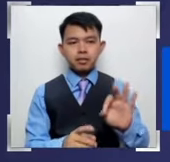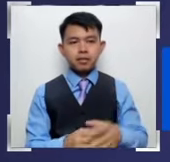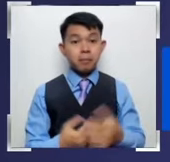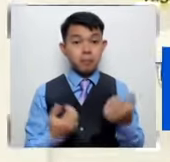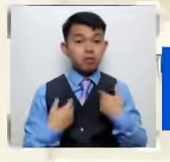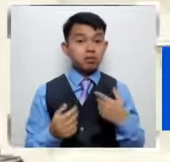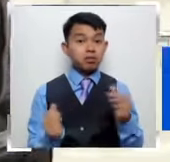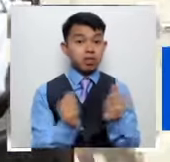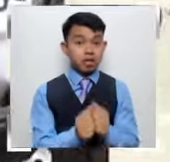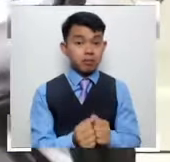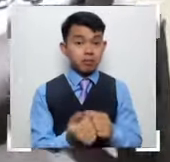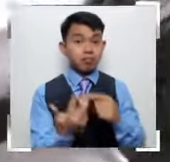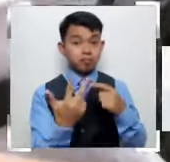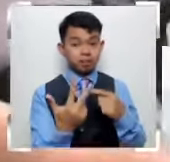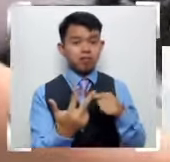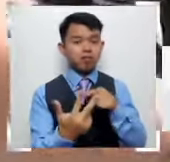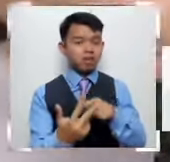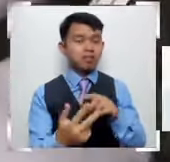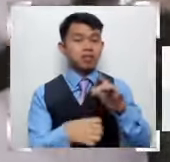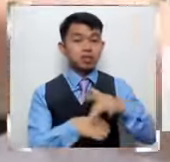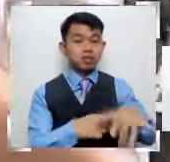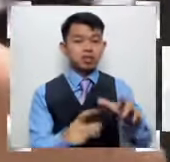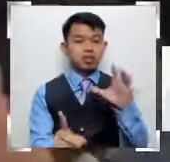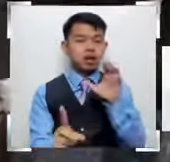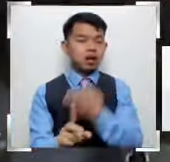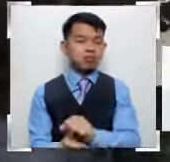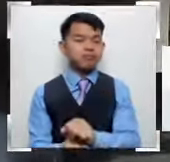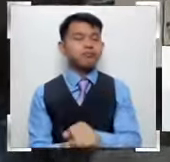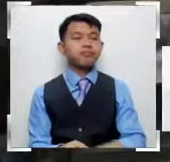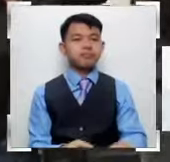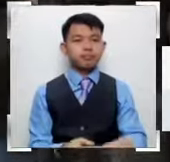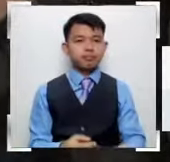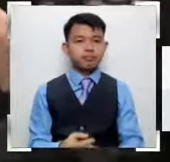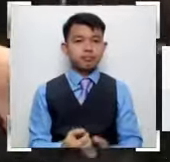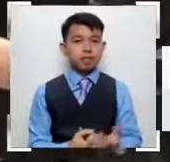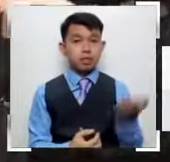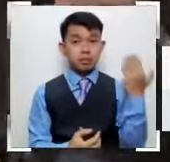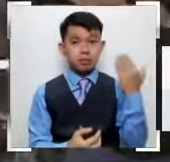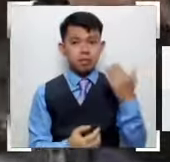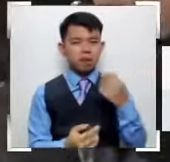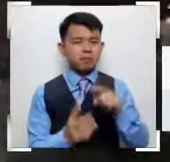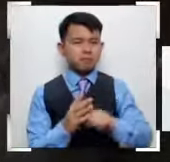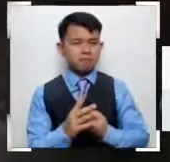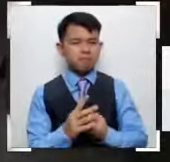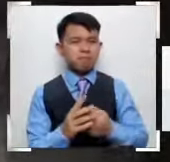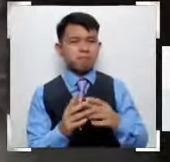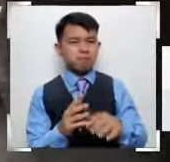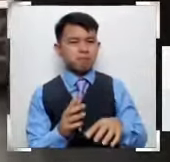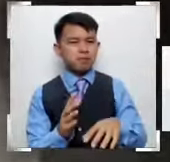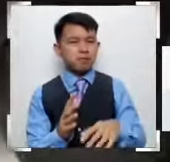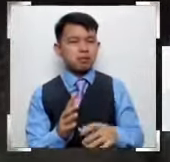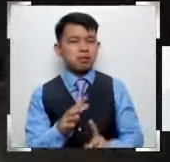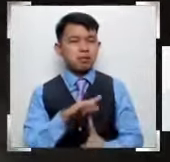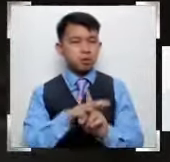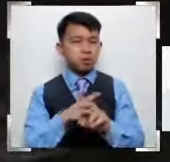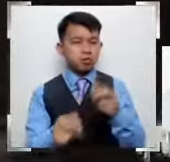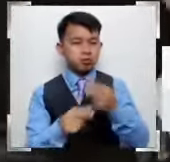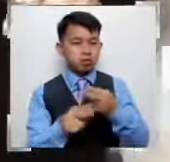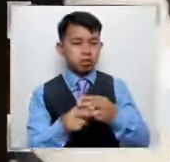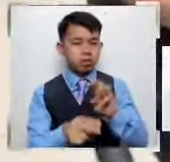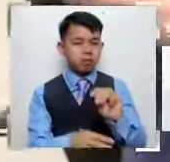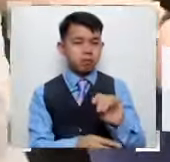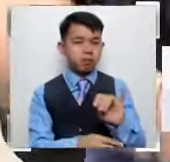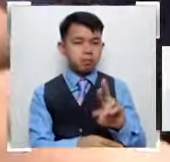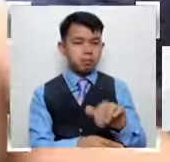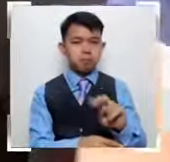nahuli. Lumabas na raw ang pangalan ni Miranda noong mga unang araw pa lang ng imbestigasyon kaya siya pinaghahanap. Meron din daw itong mga dati